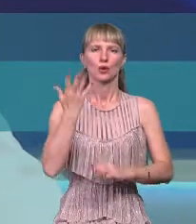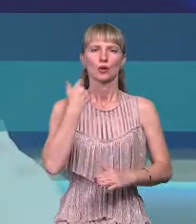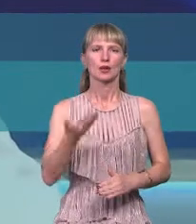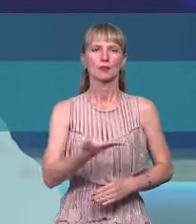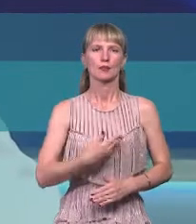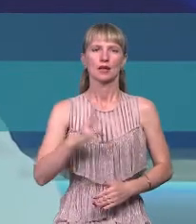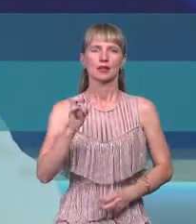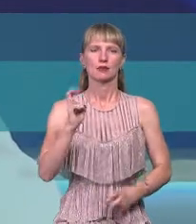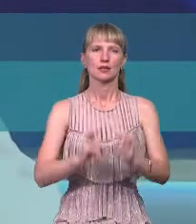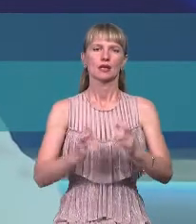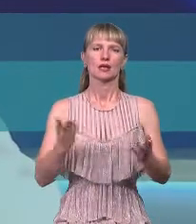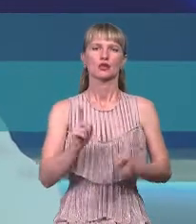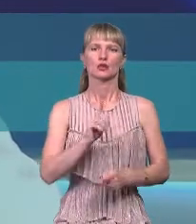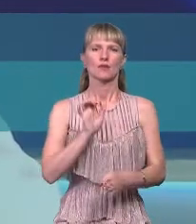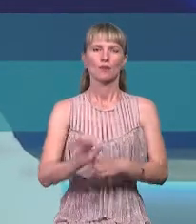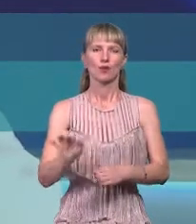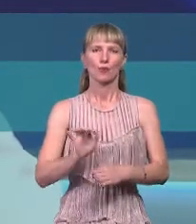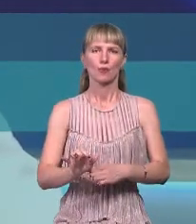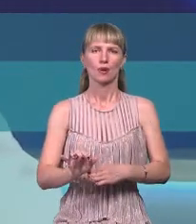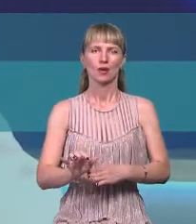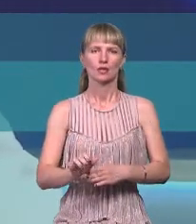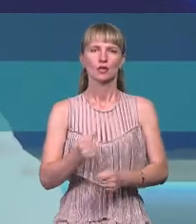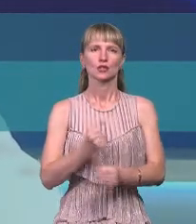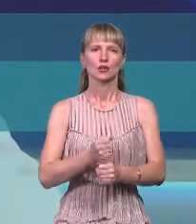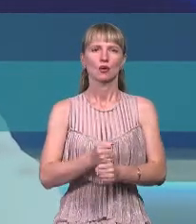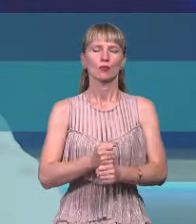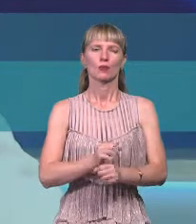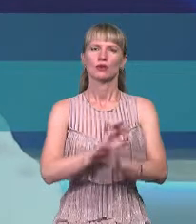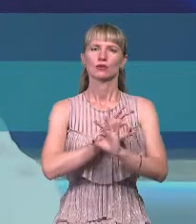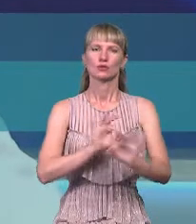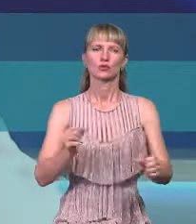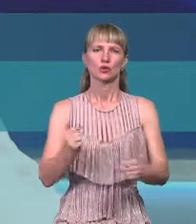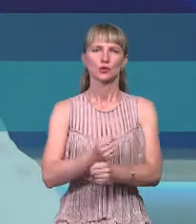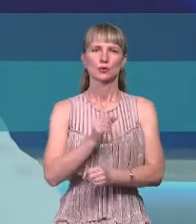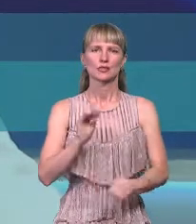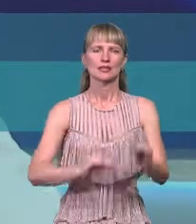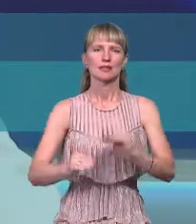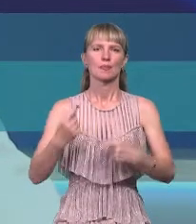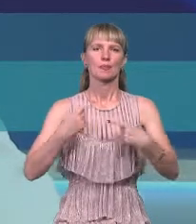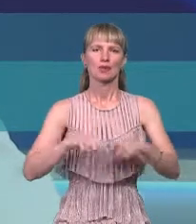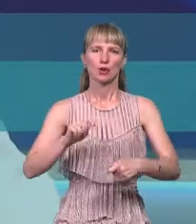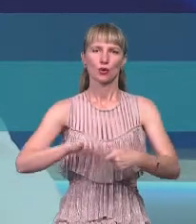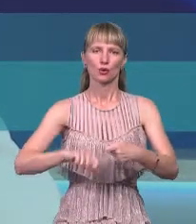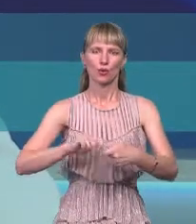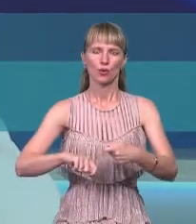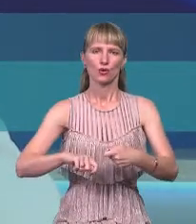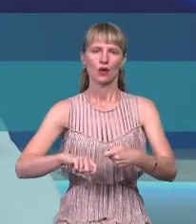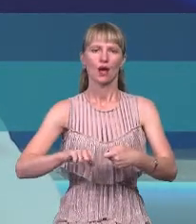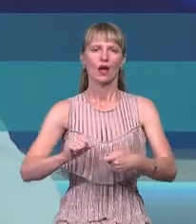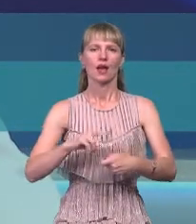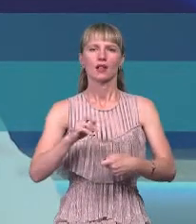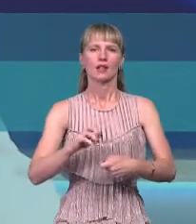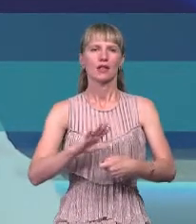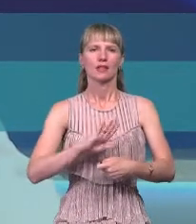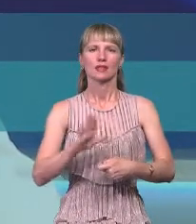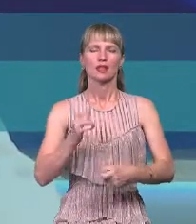на підприємстві, яке щось виробляє, зробили досконалу жорстку систему технічного контролю, але не